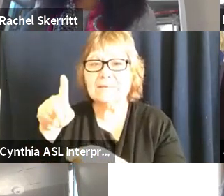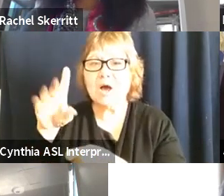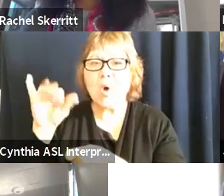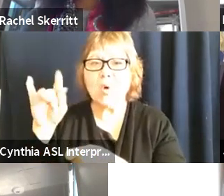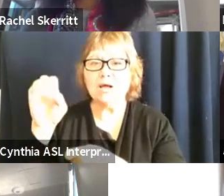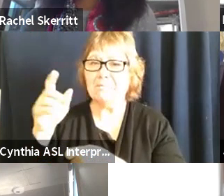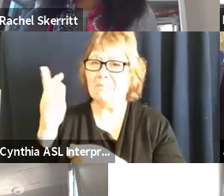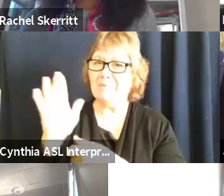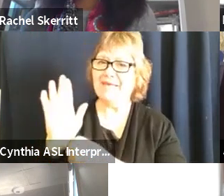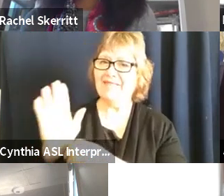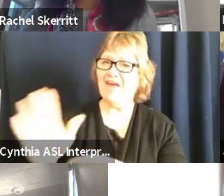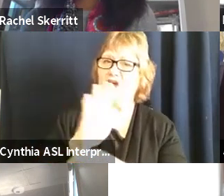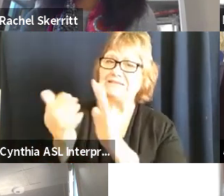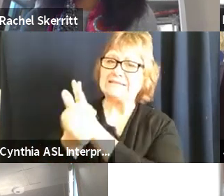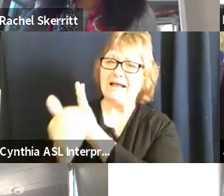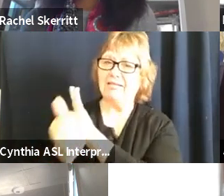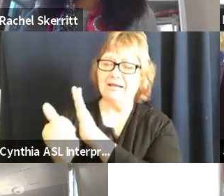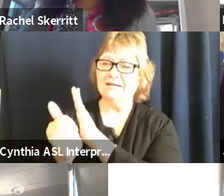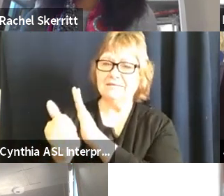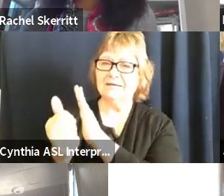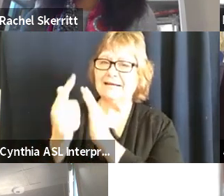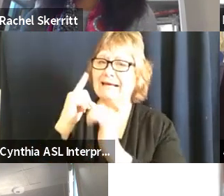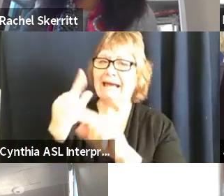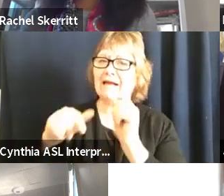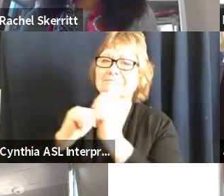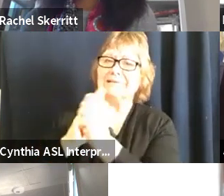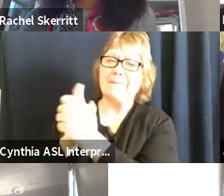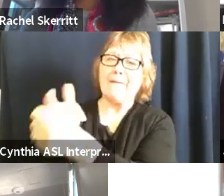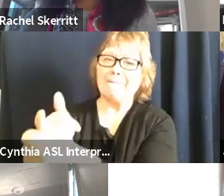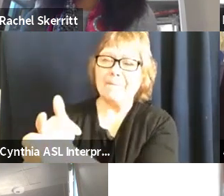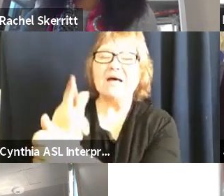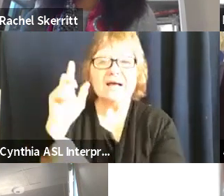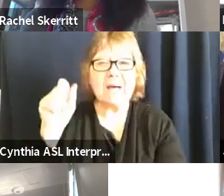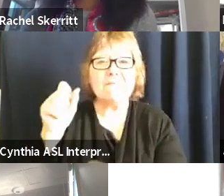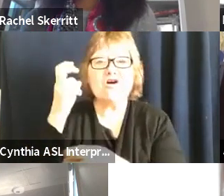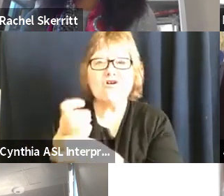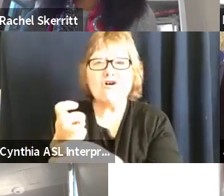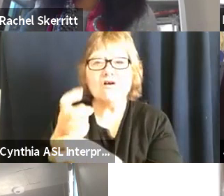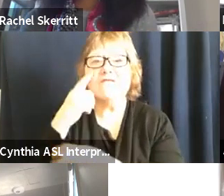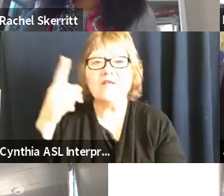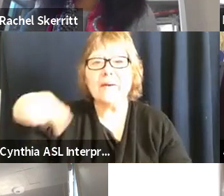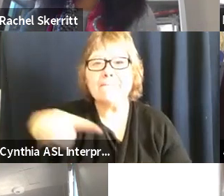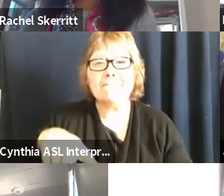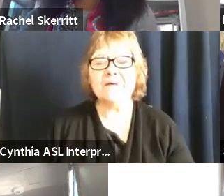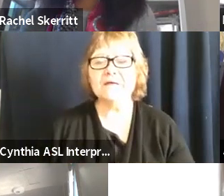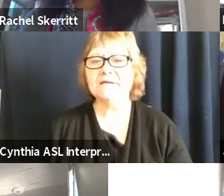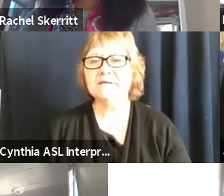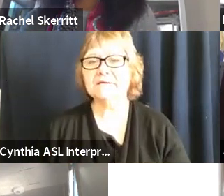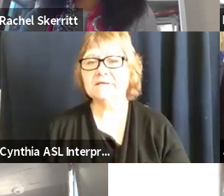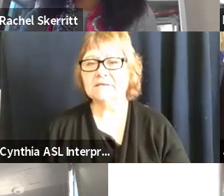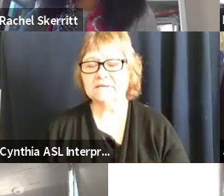not be able to do as well in school. It can be a difficult for them. 但係有